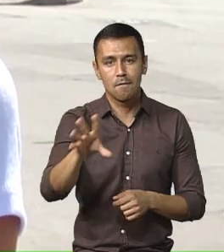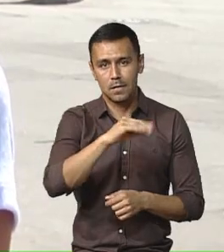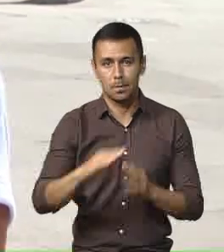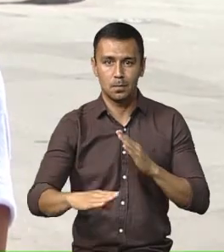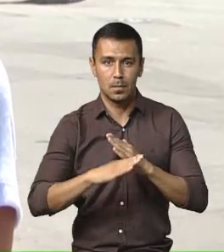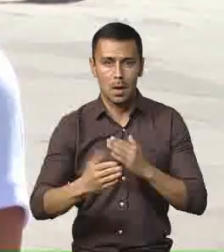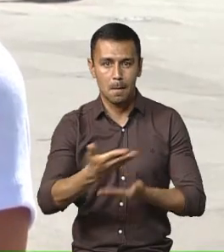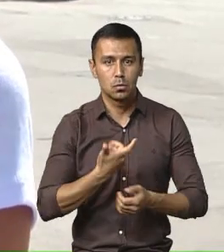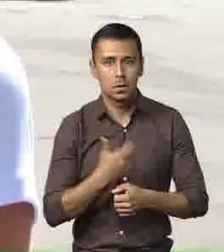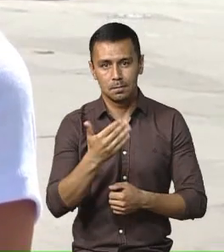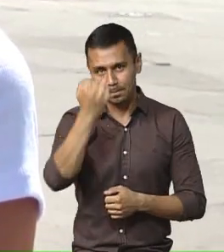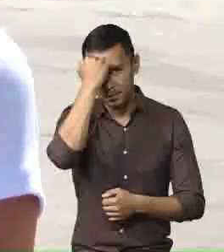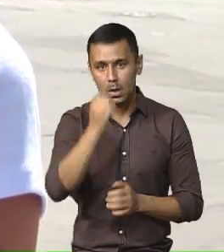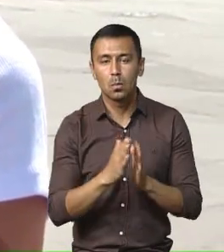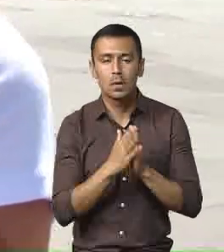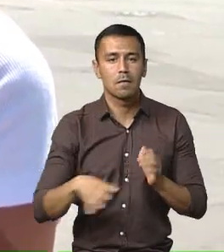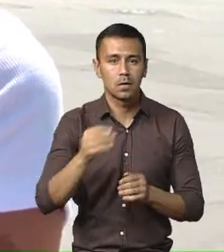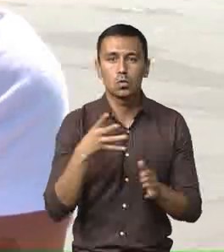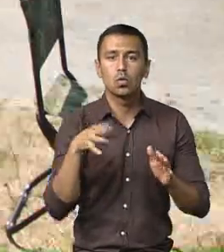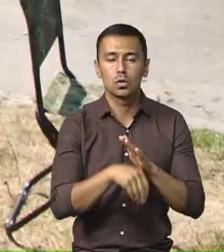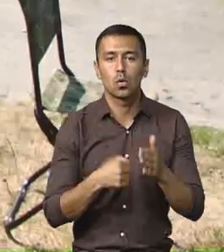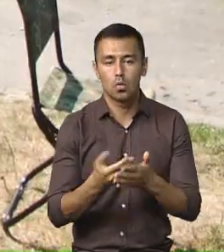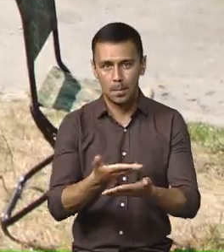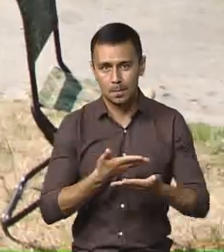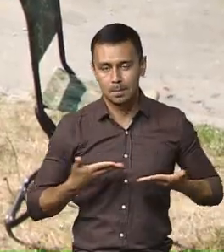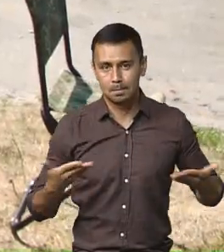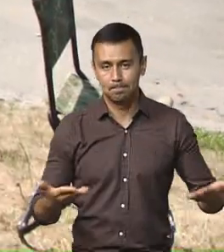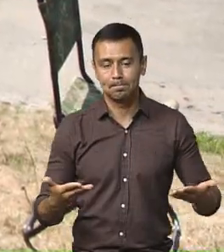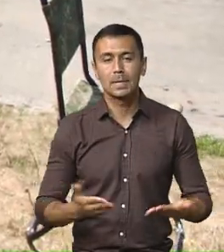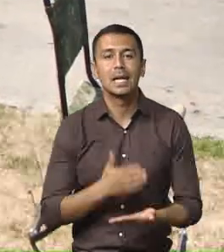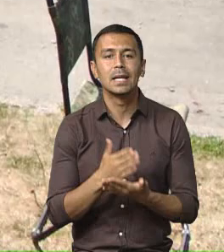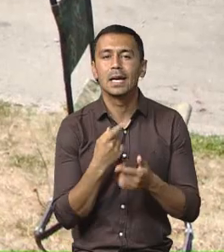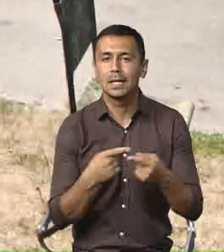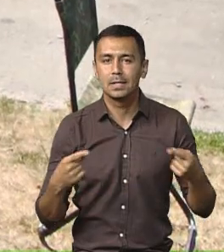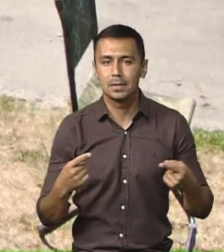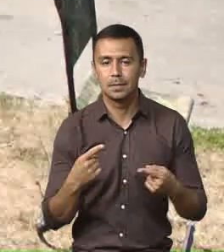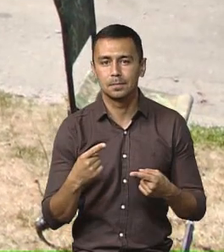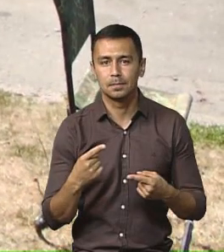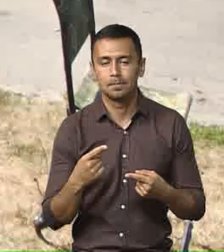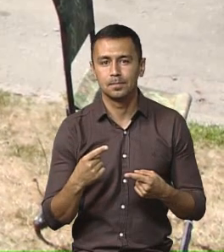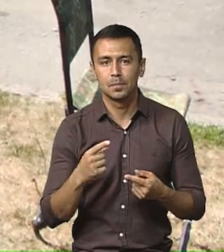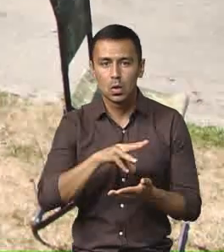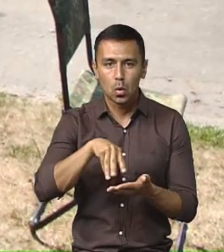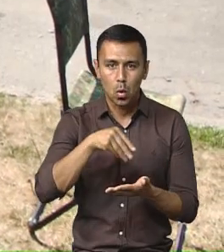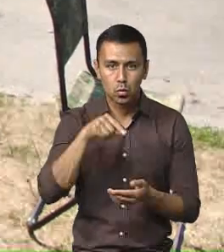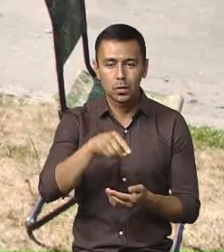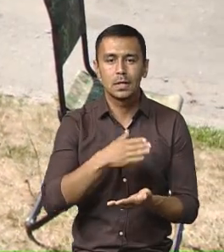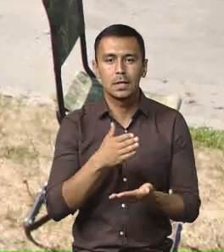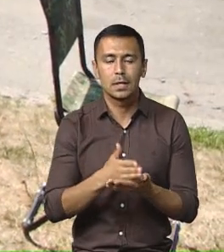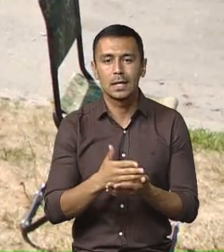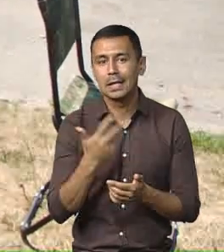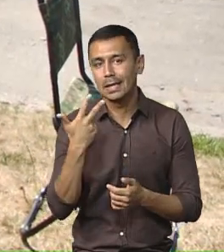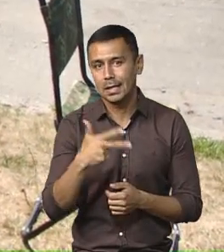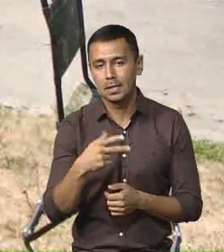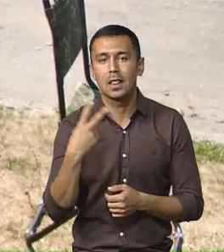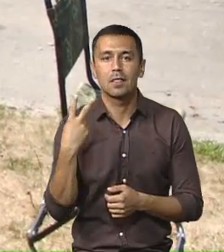допомагають. Ми дуже вдячні і просимо всіх долучатись до нас. Є різні солодощі, тут є по 30,